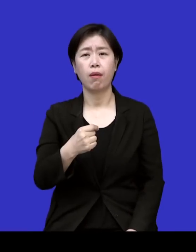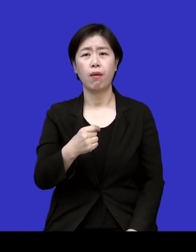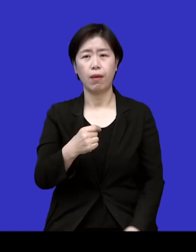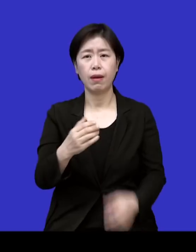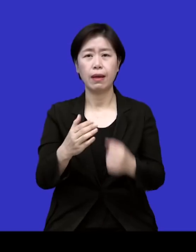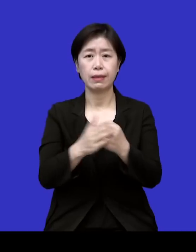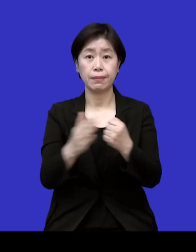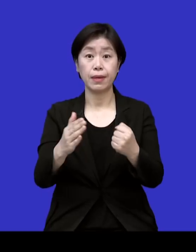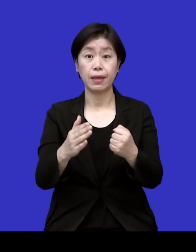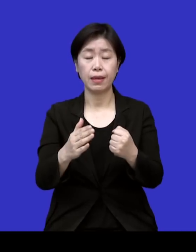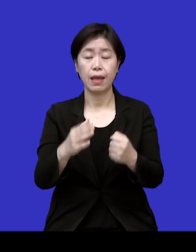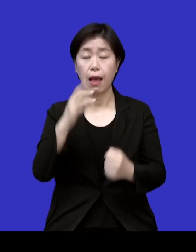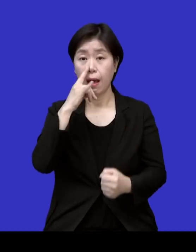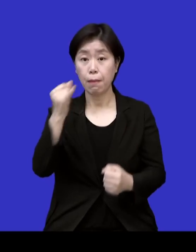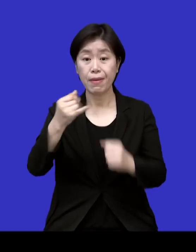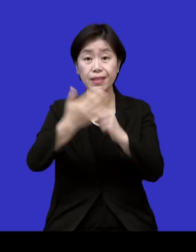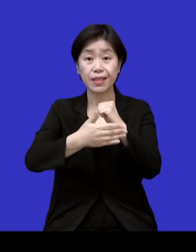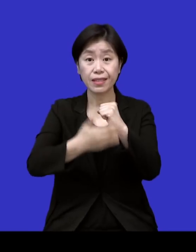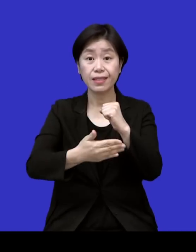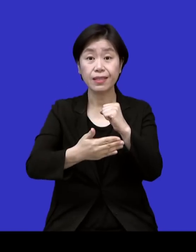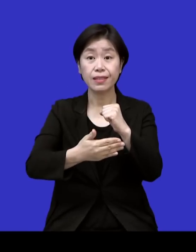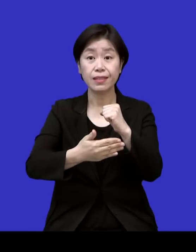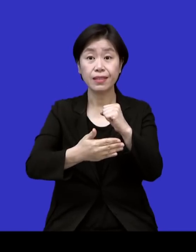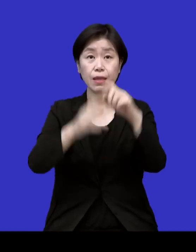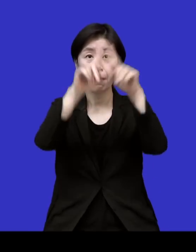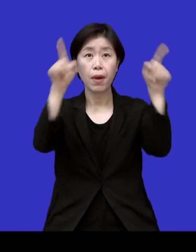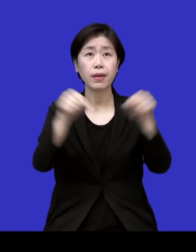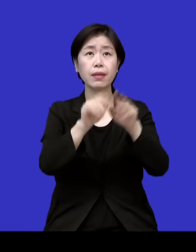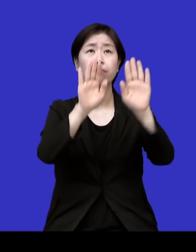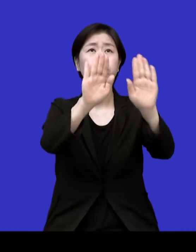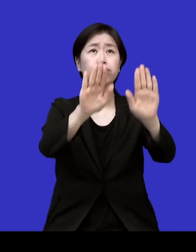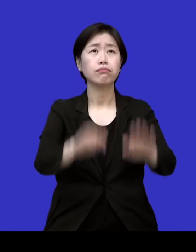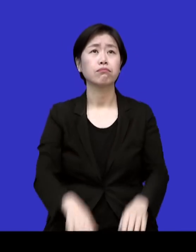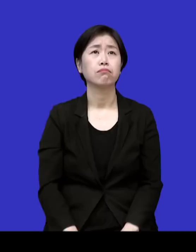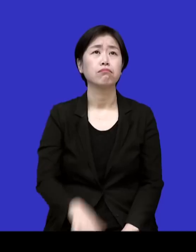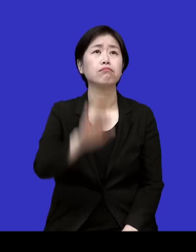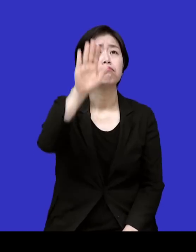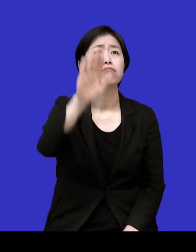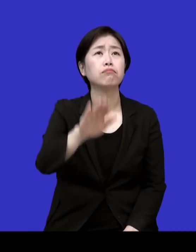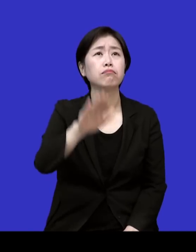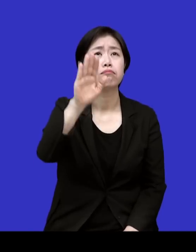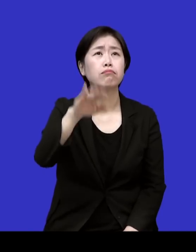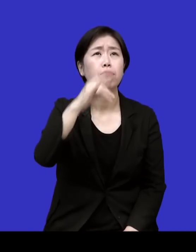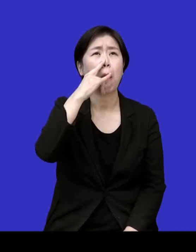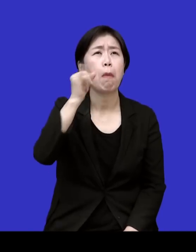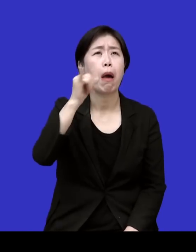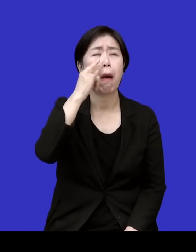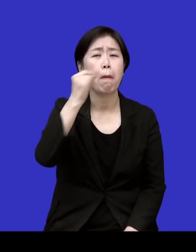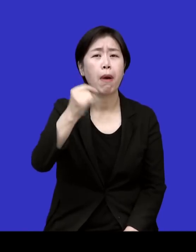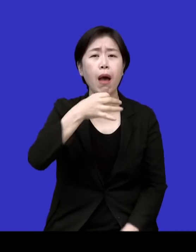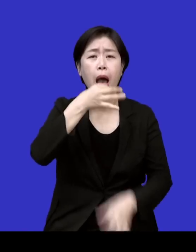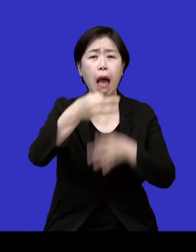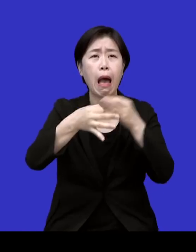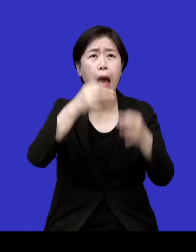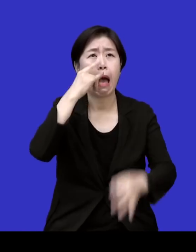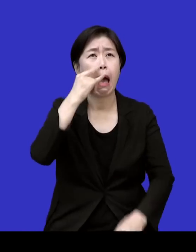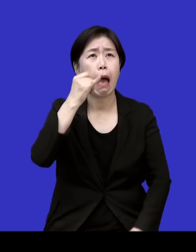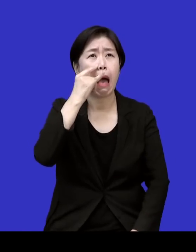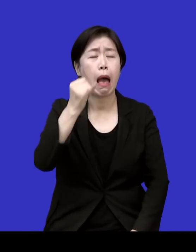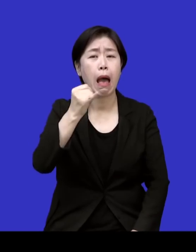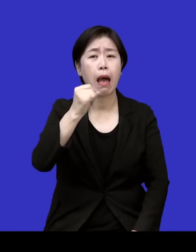그걸 이렇게 쓰다듬으면서 오는 그 뒷모습이 아직도 기억이 나요.